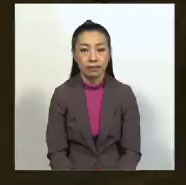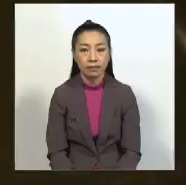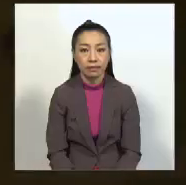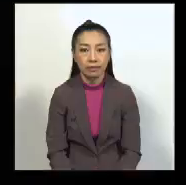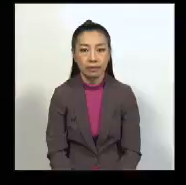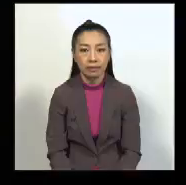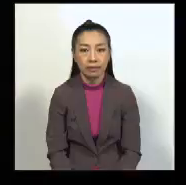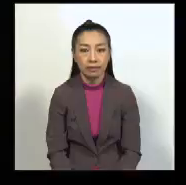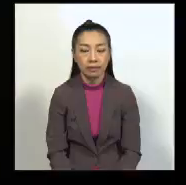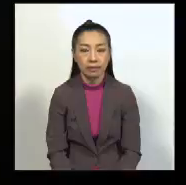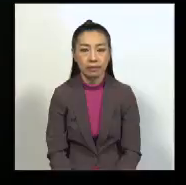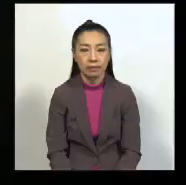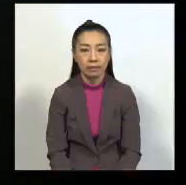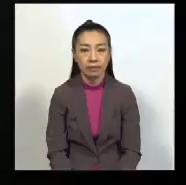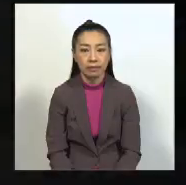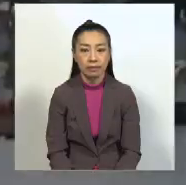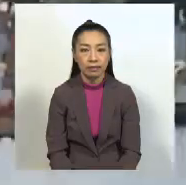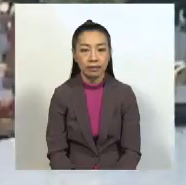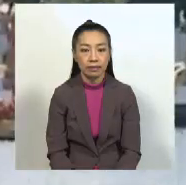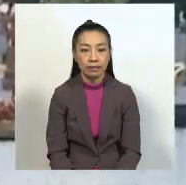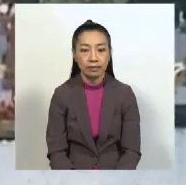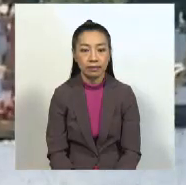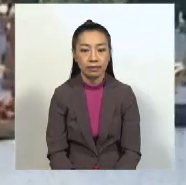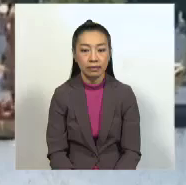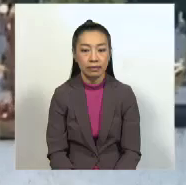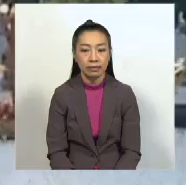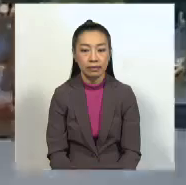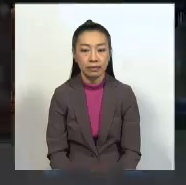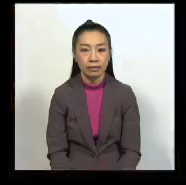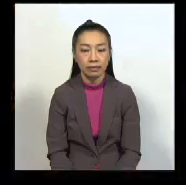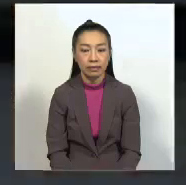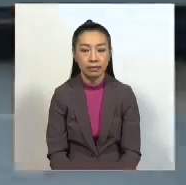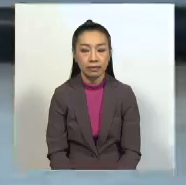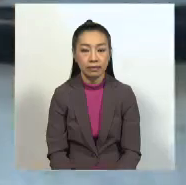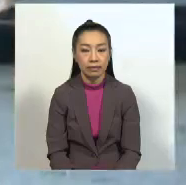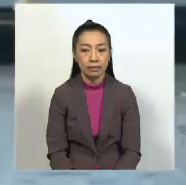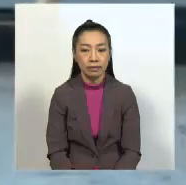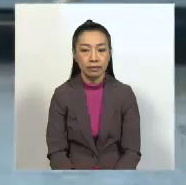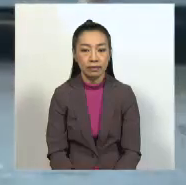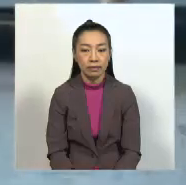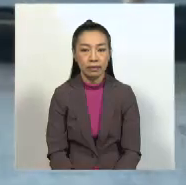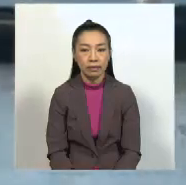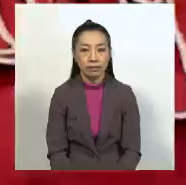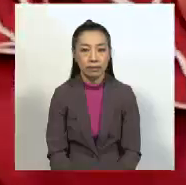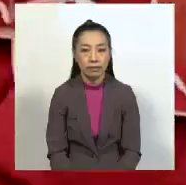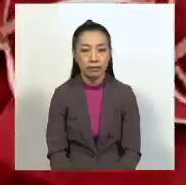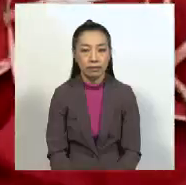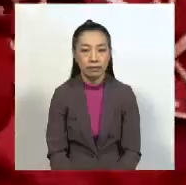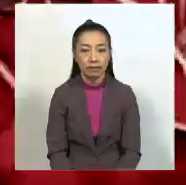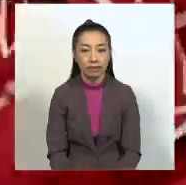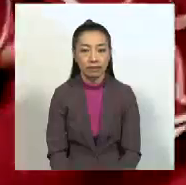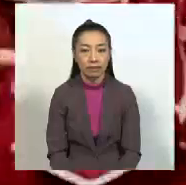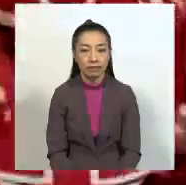สุวรรณหงส่งคู่หอย